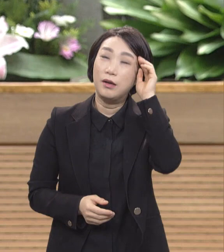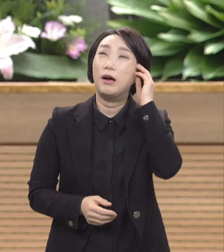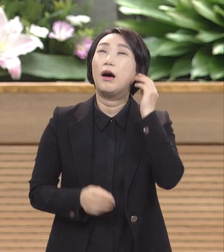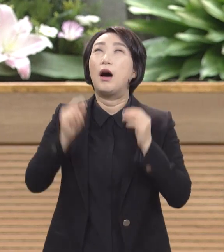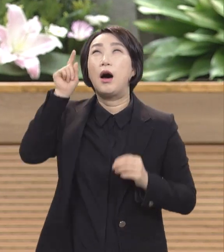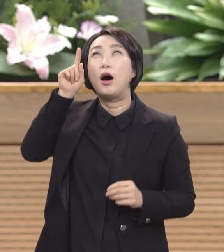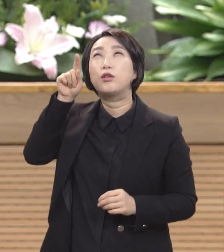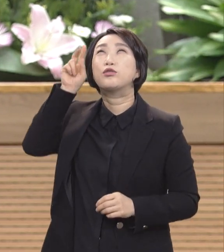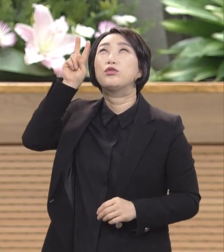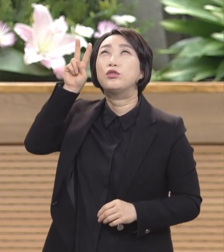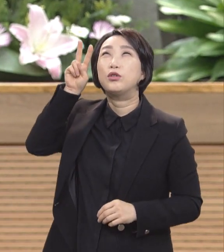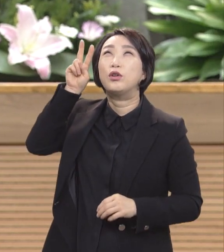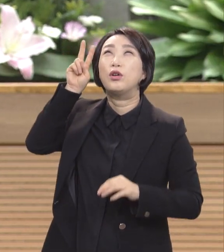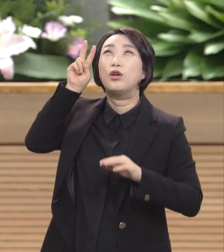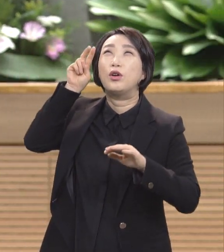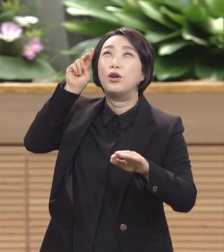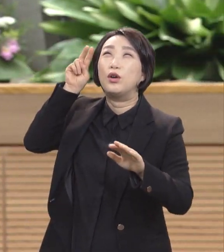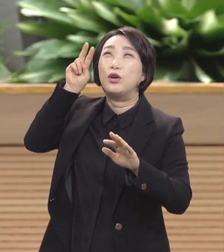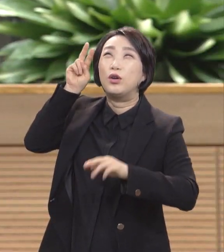사흘길을 갑니다.